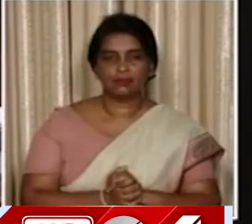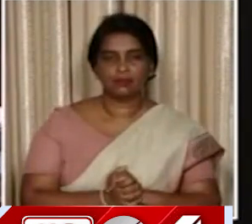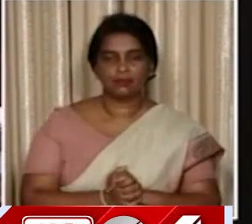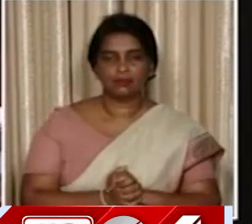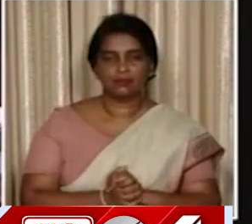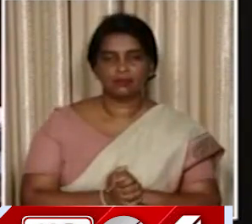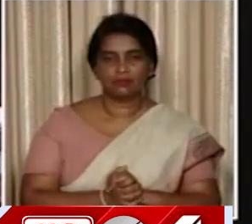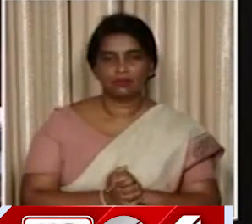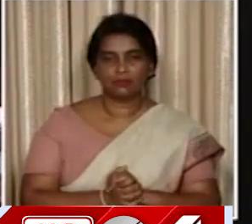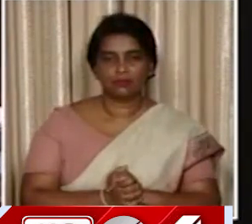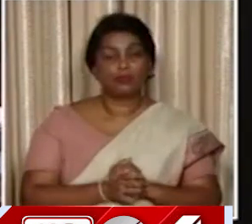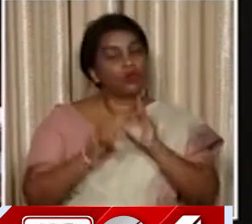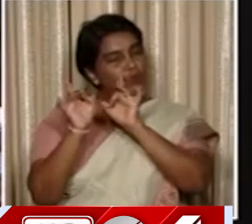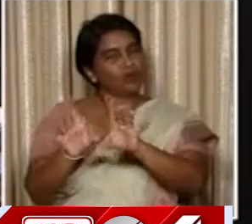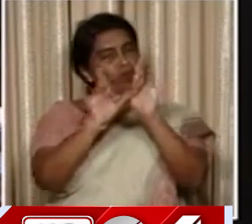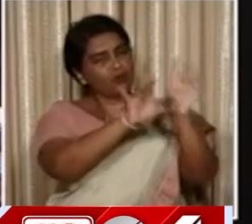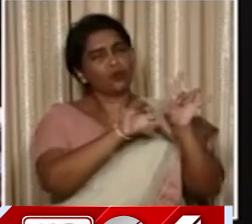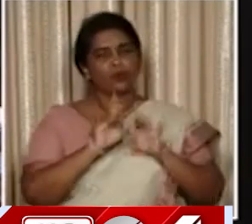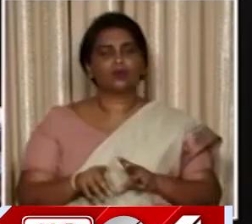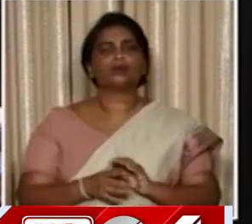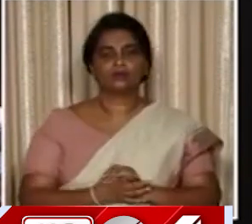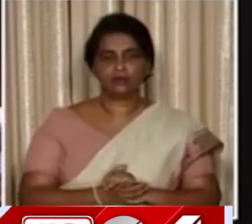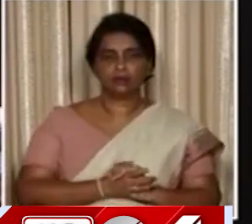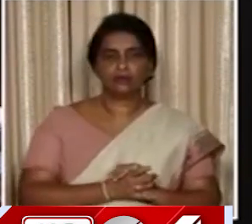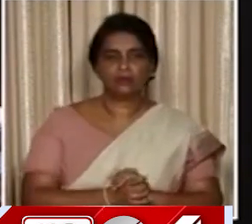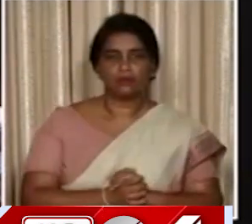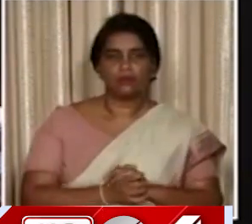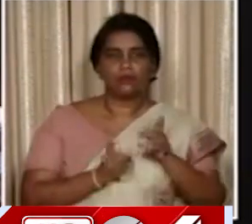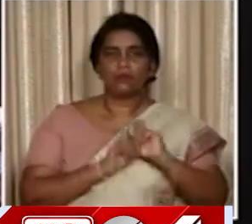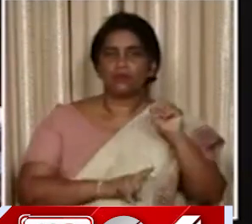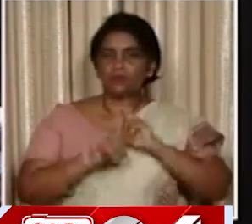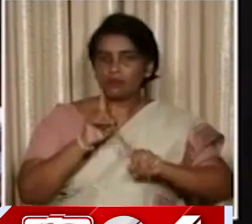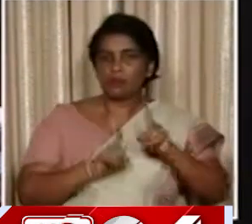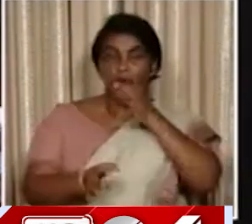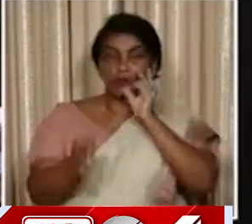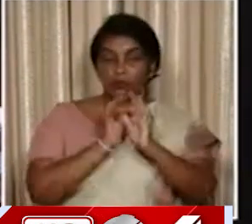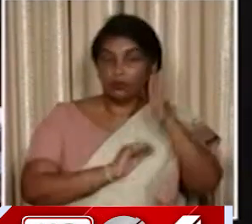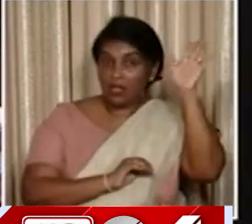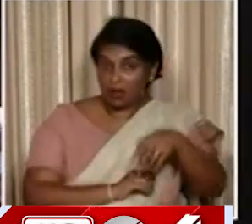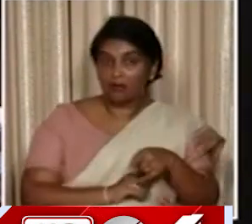Unuttekai, kianya unuttekai. Hari, me parlimen itu pucchan dawe.